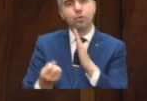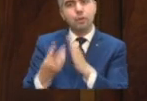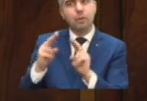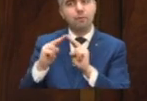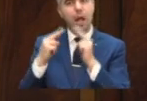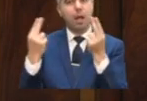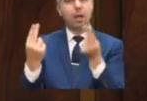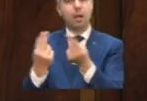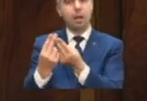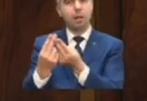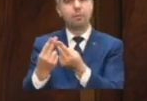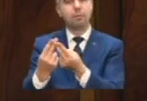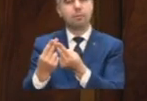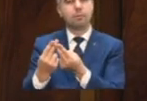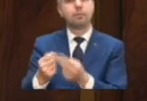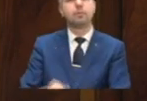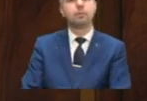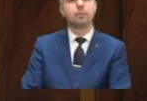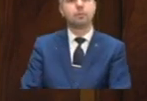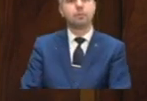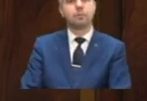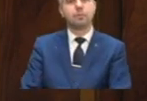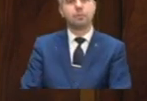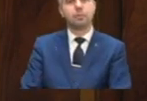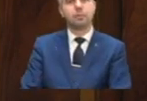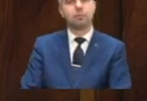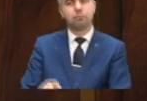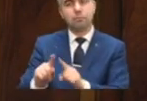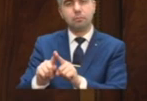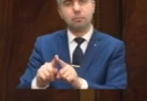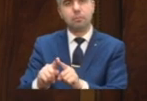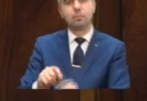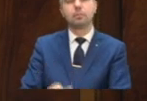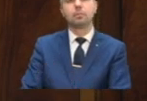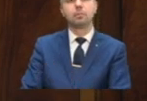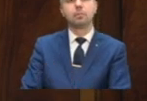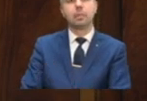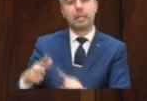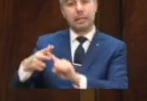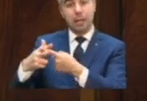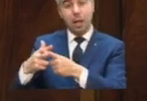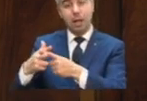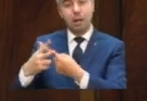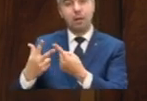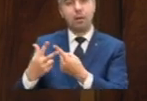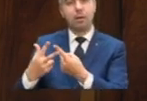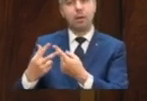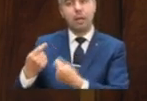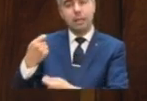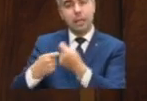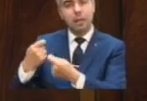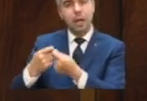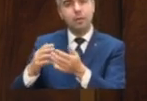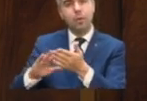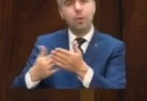للعالم اقتصاديا، جابت أشياء إيجابية جعلات من الصناعة ديال والاقتصاد